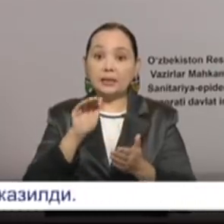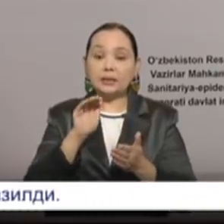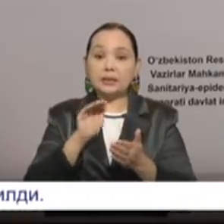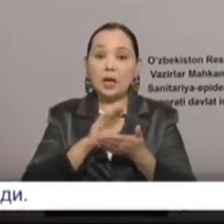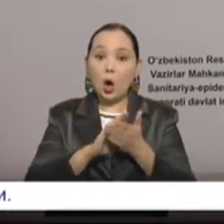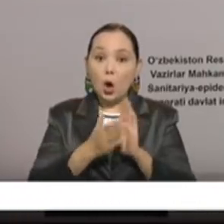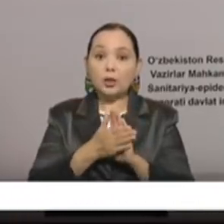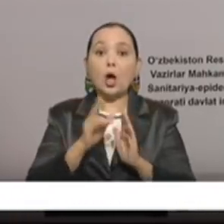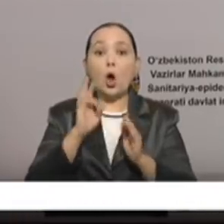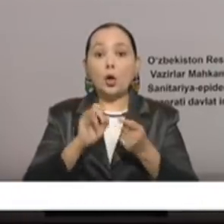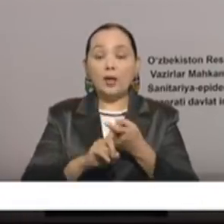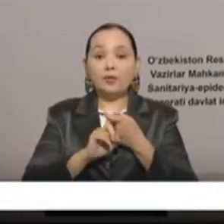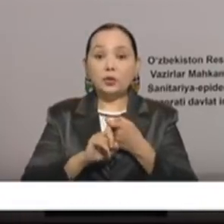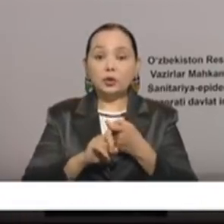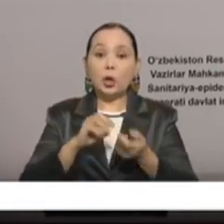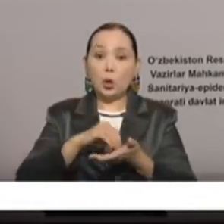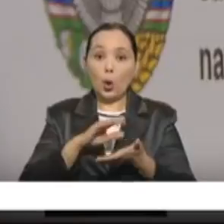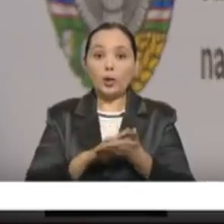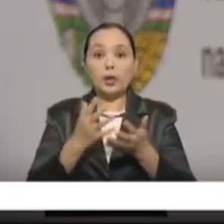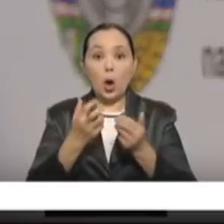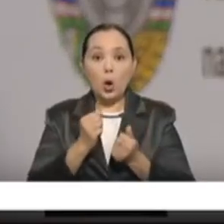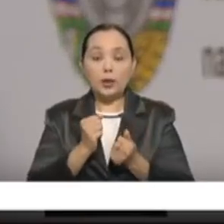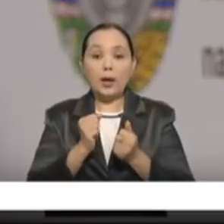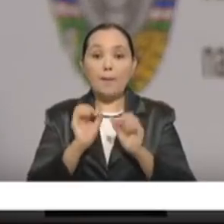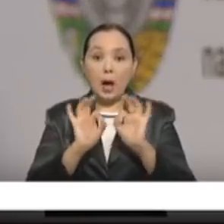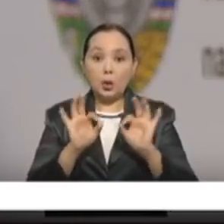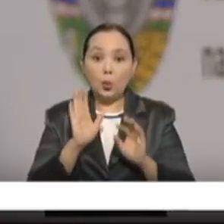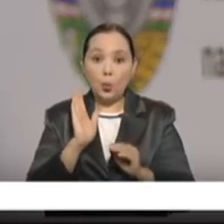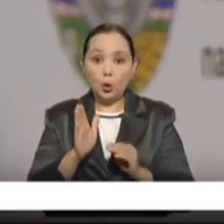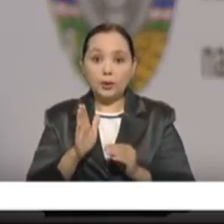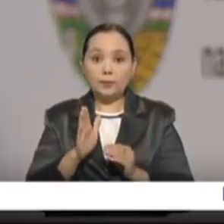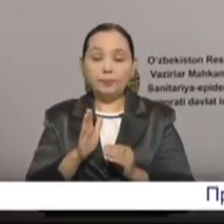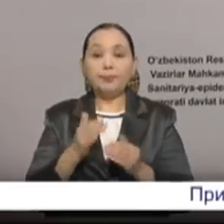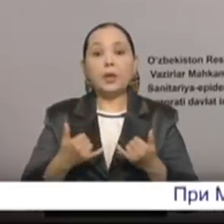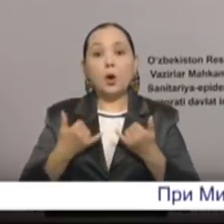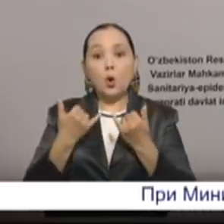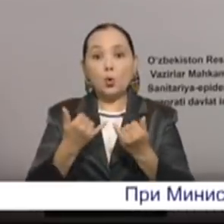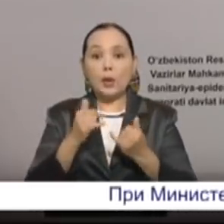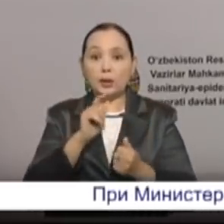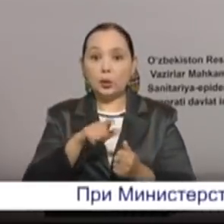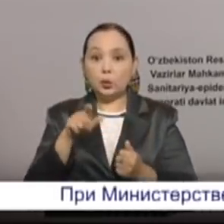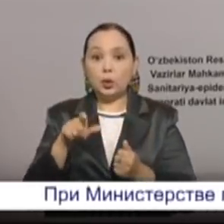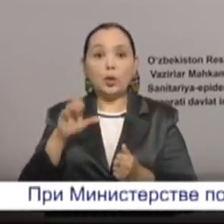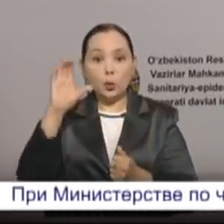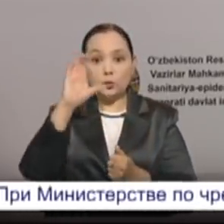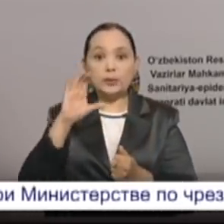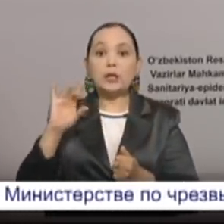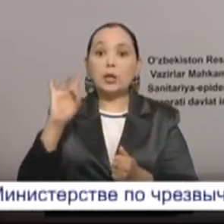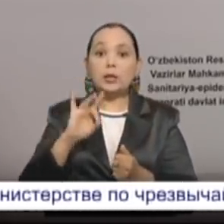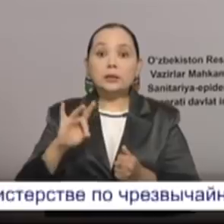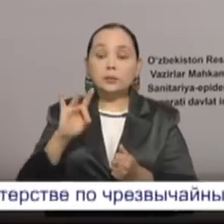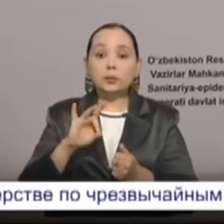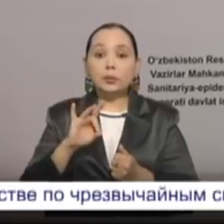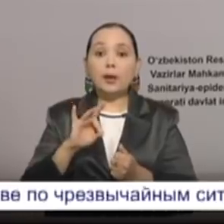holatda koronavirus kasalligi ro'yxatga olinganligi ma'lum bo'ldi. Hurmatli yurtdoshlar, O'zbekiston